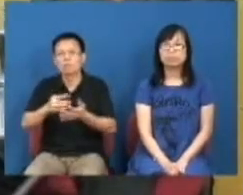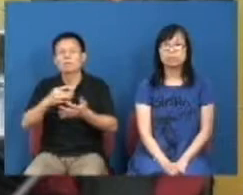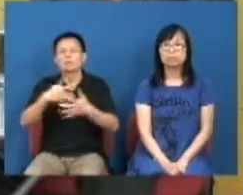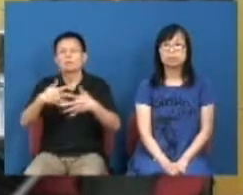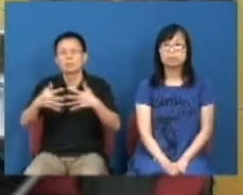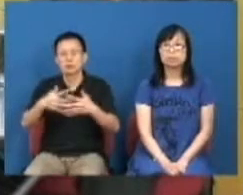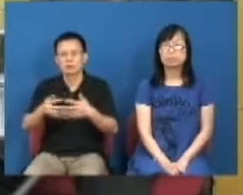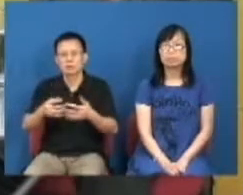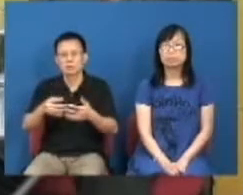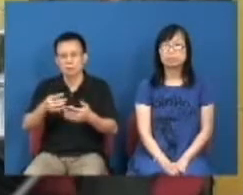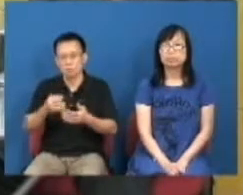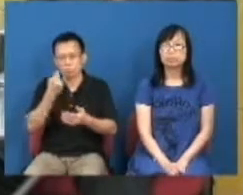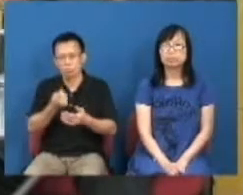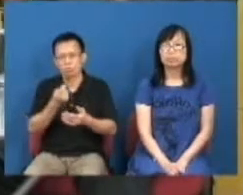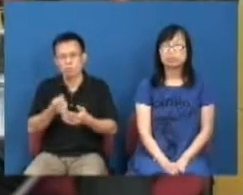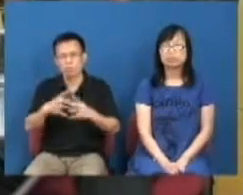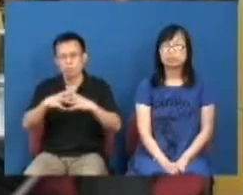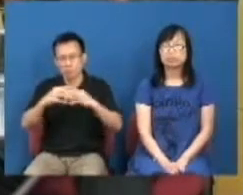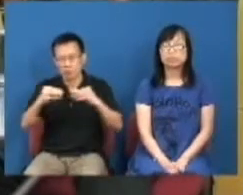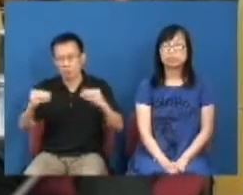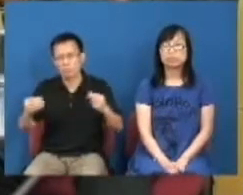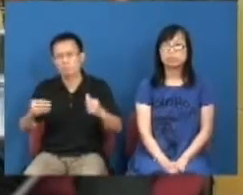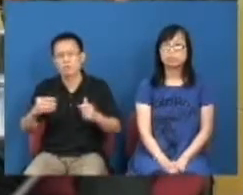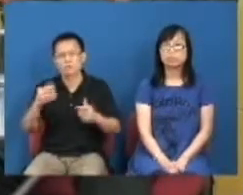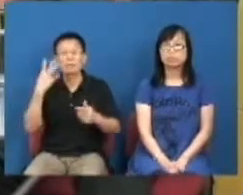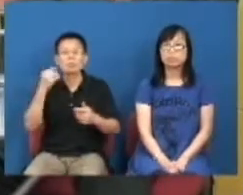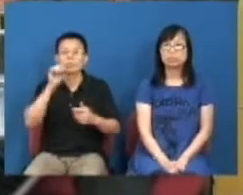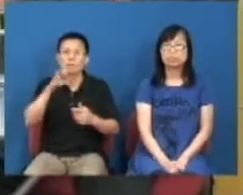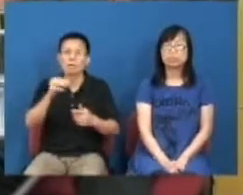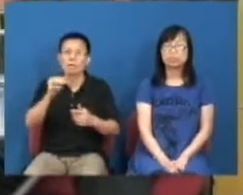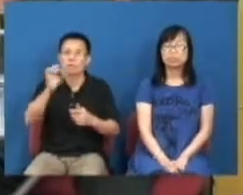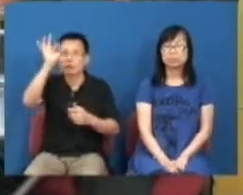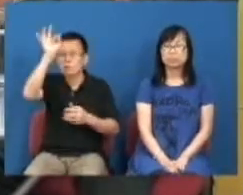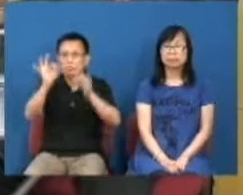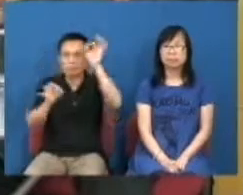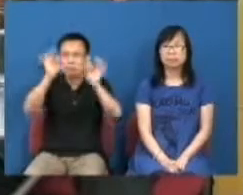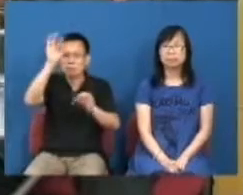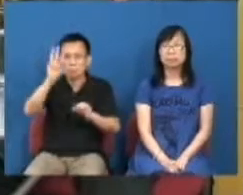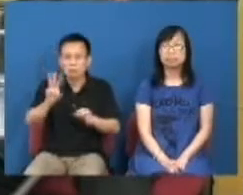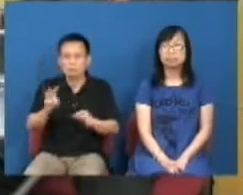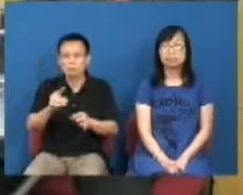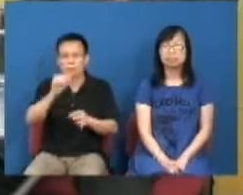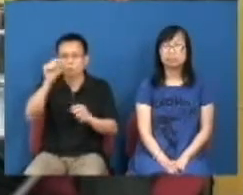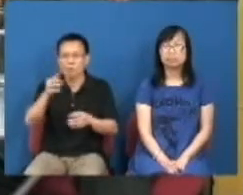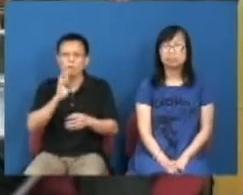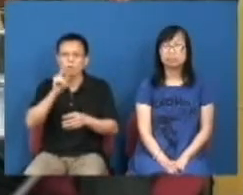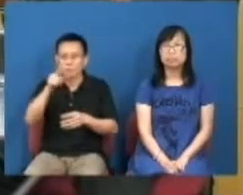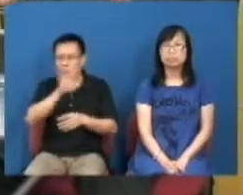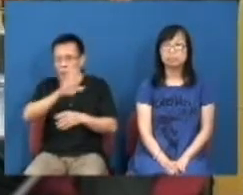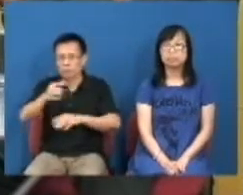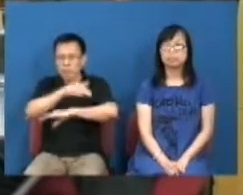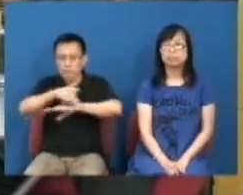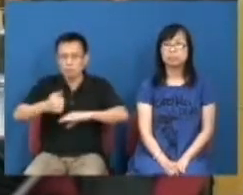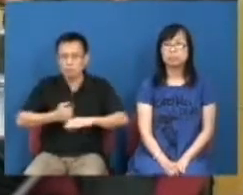決。 係咯， 所以。你正話蒲職師你所講嗰個咁嘅滲漏問題，如果你唔係職師嘅話，根本嗰個